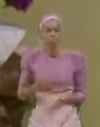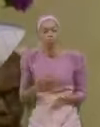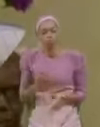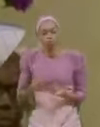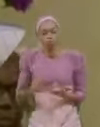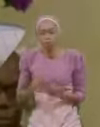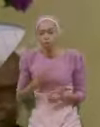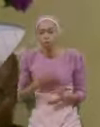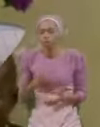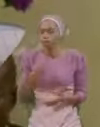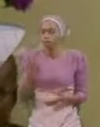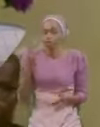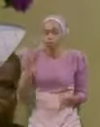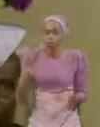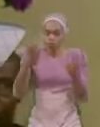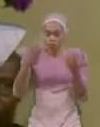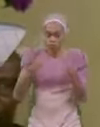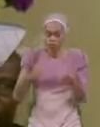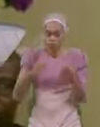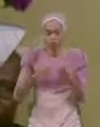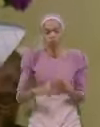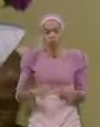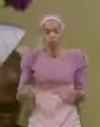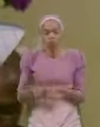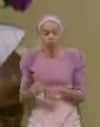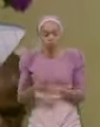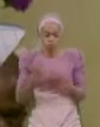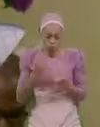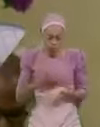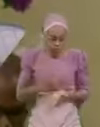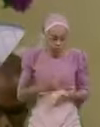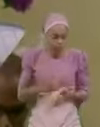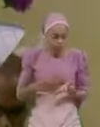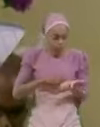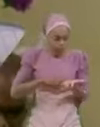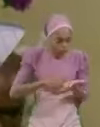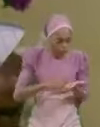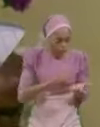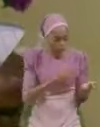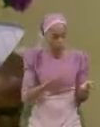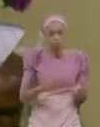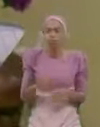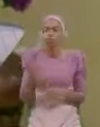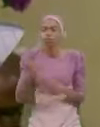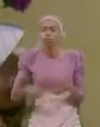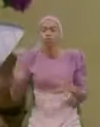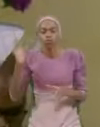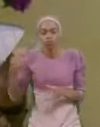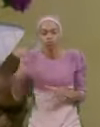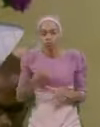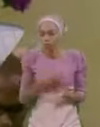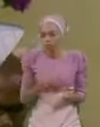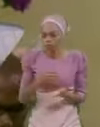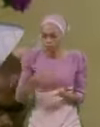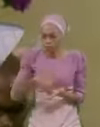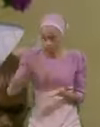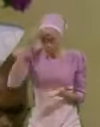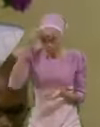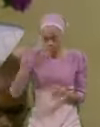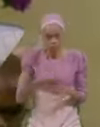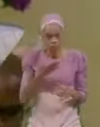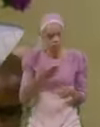dépôt qu'il reviendra le lendemain pour voir son état quelle leç app les